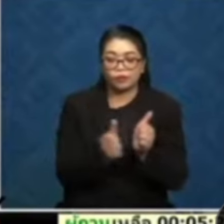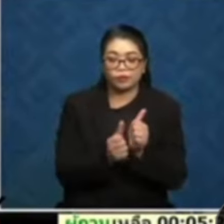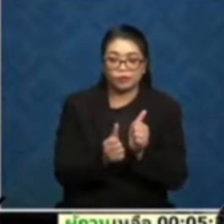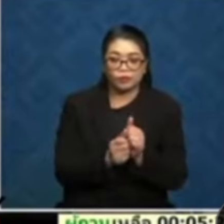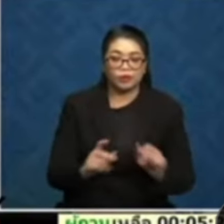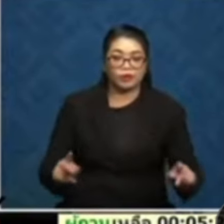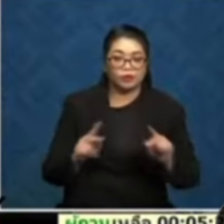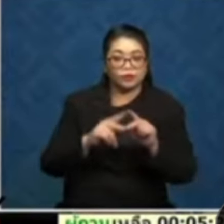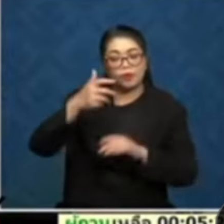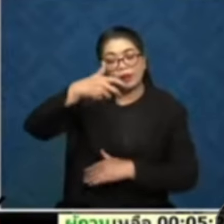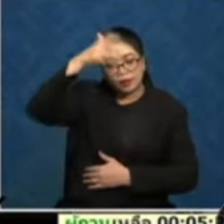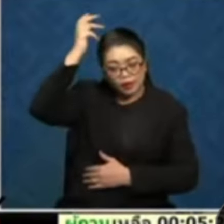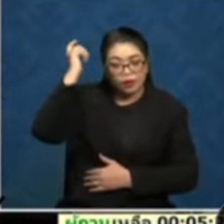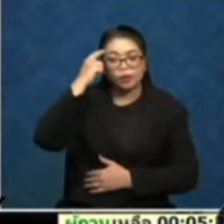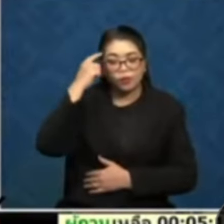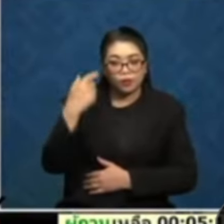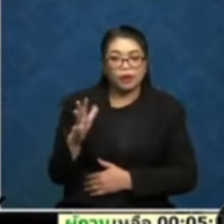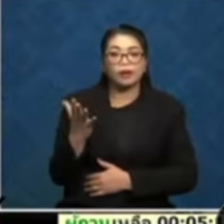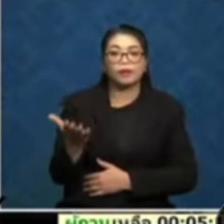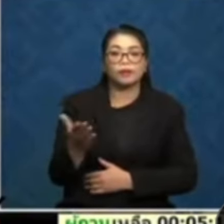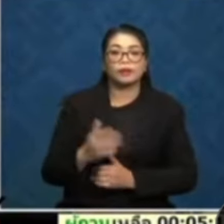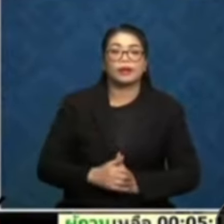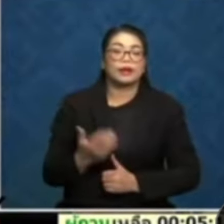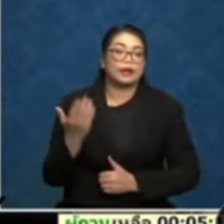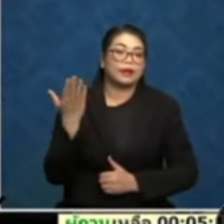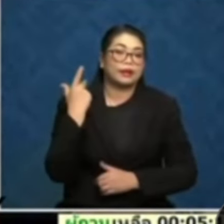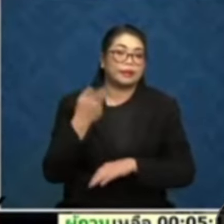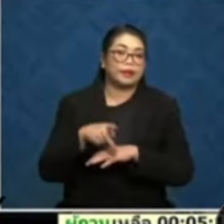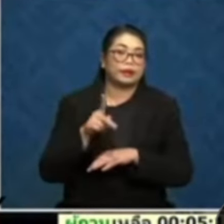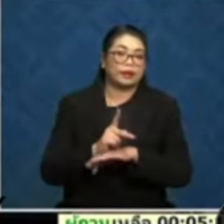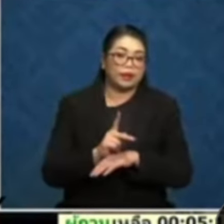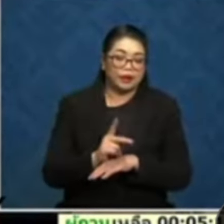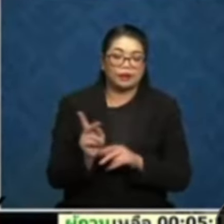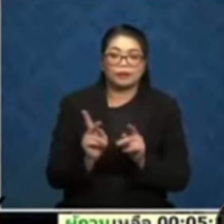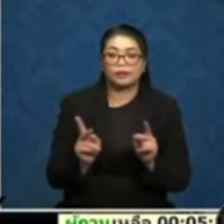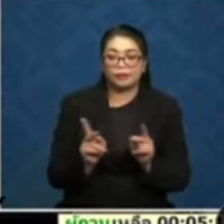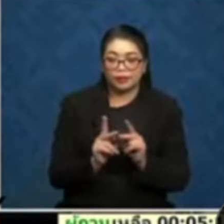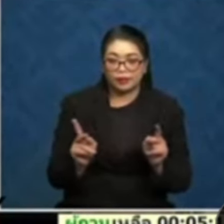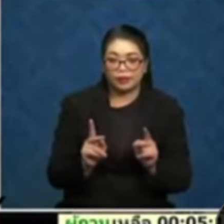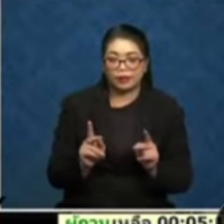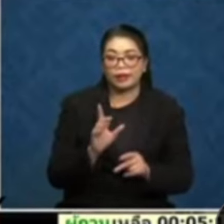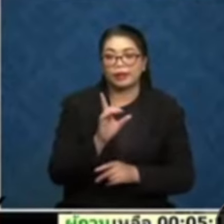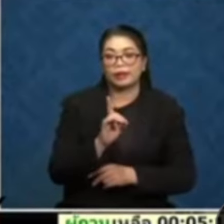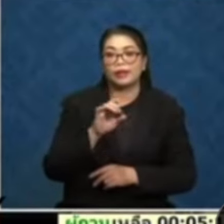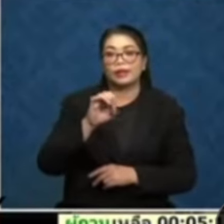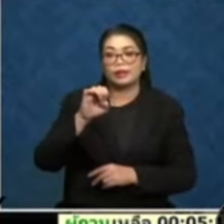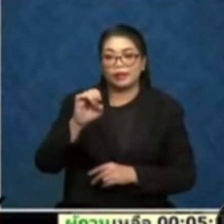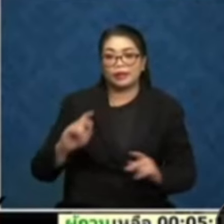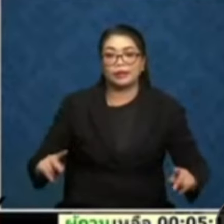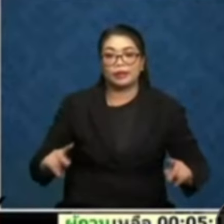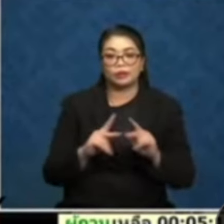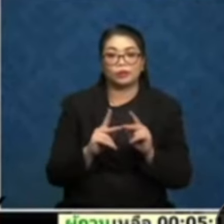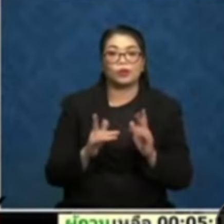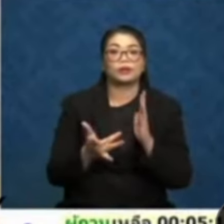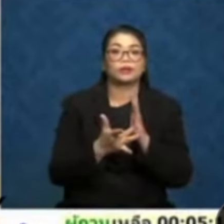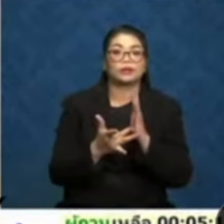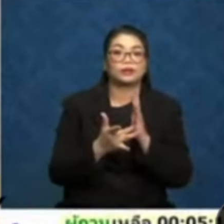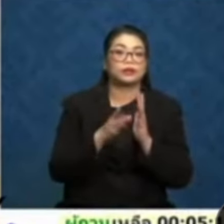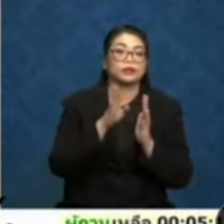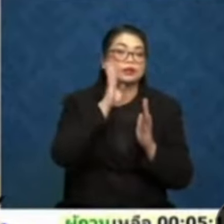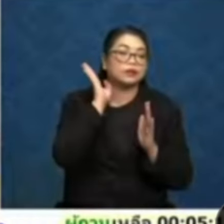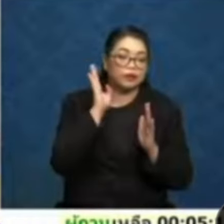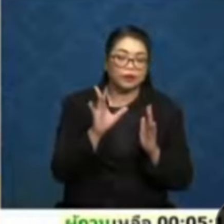ว่าการกระทรวงมหาดไทยนะครับผมทราบดีว่าท่านเป็นอดีตประธานคณะกธิการเอ่อ deนะครับซึ่งท่านเองก็น่าจะมีความ